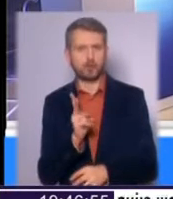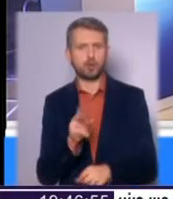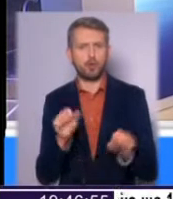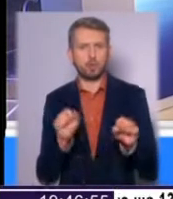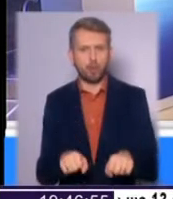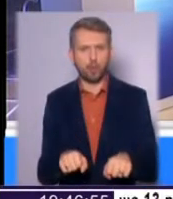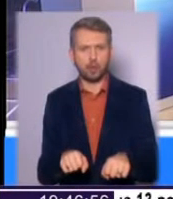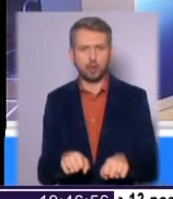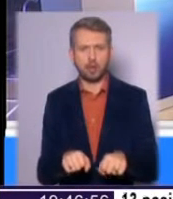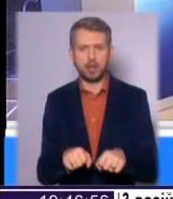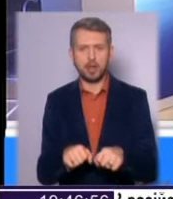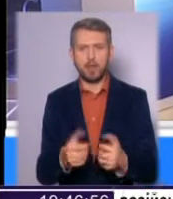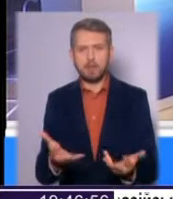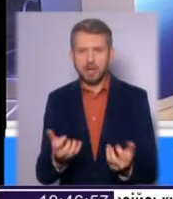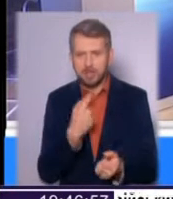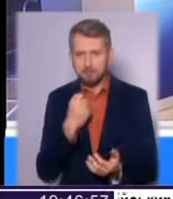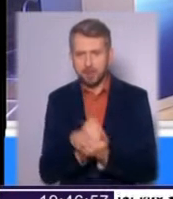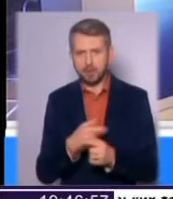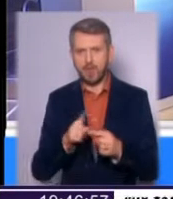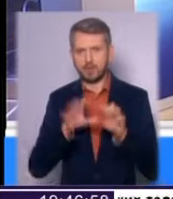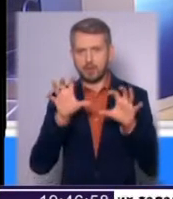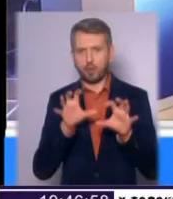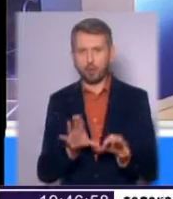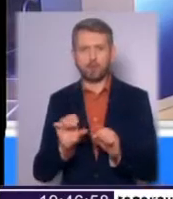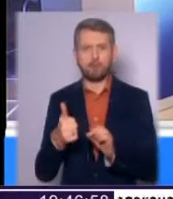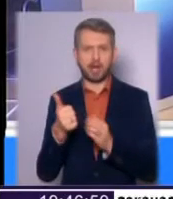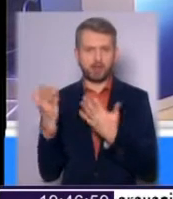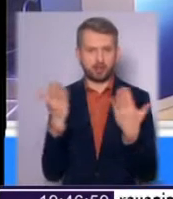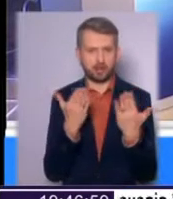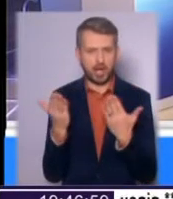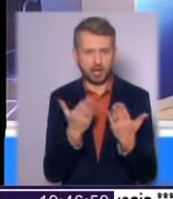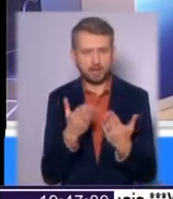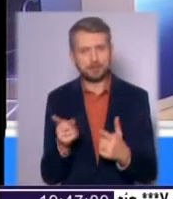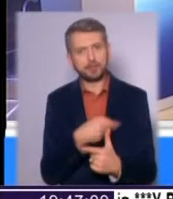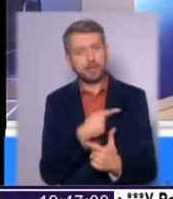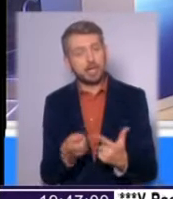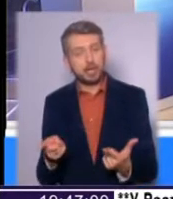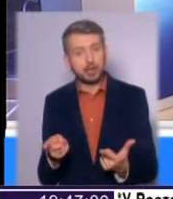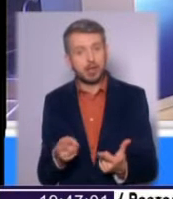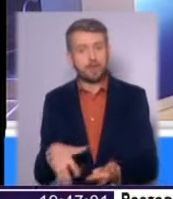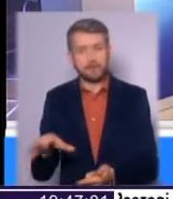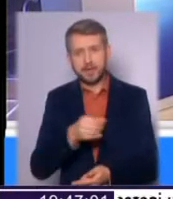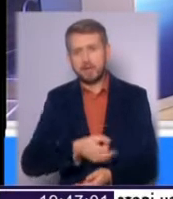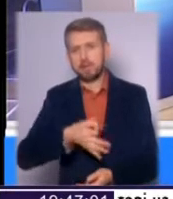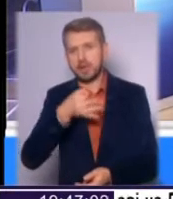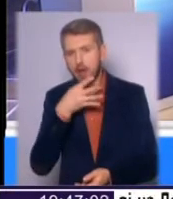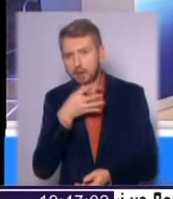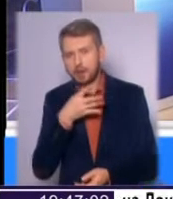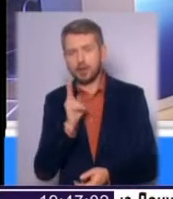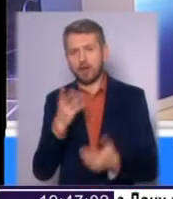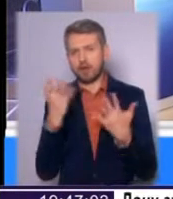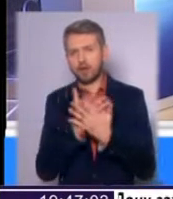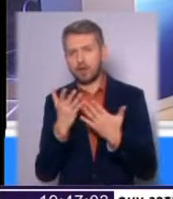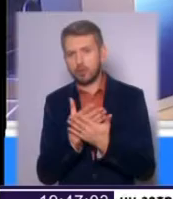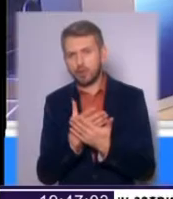говорится, и приниматься эти законы в первом же чтении? Или всем нравится, как кино, как говорится,